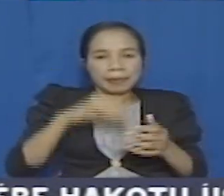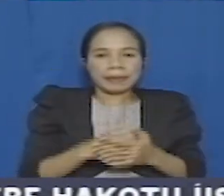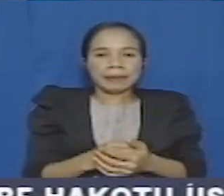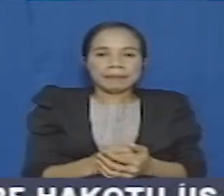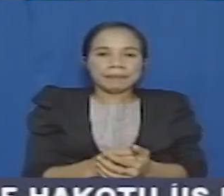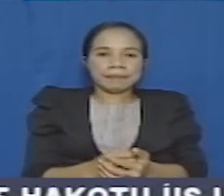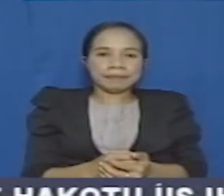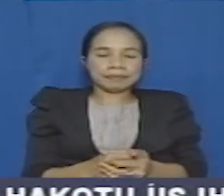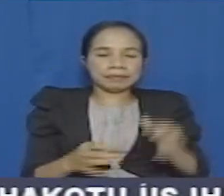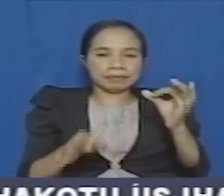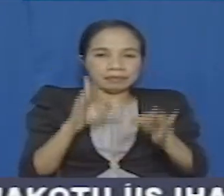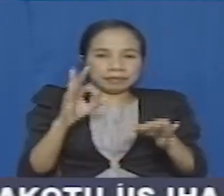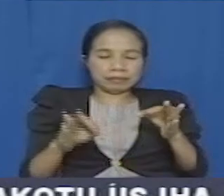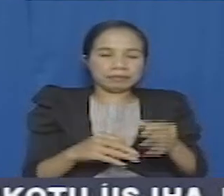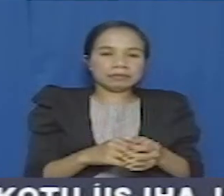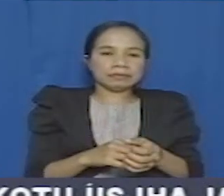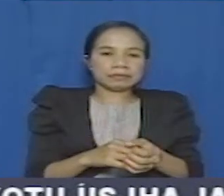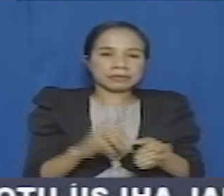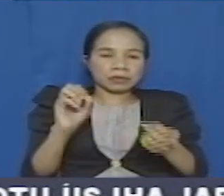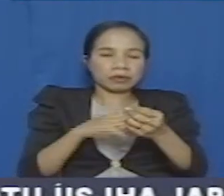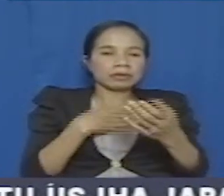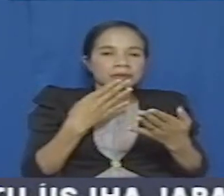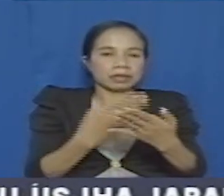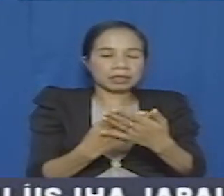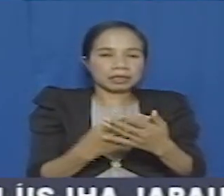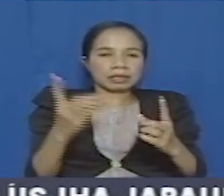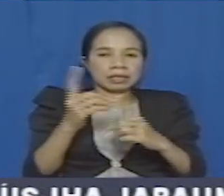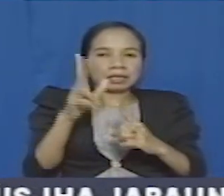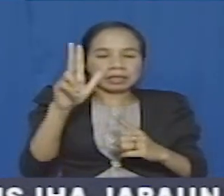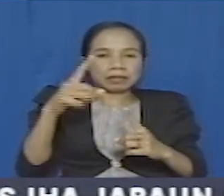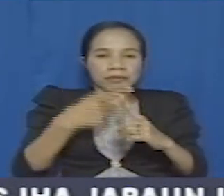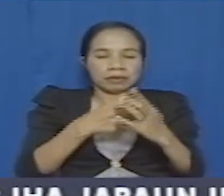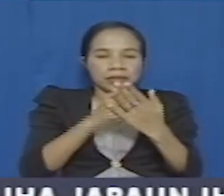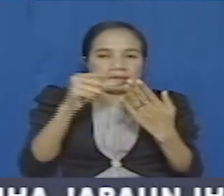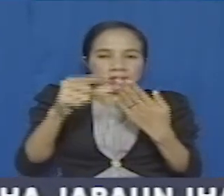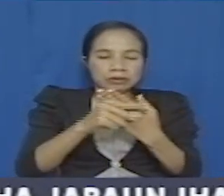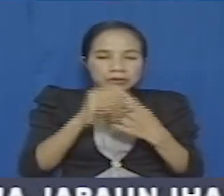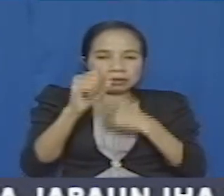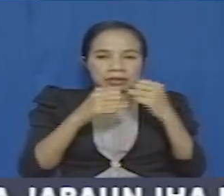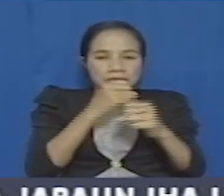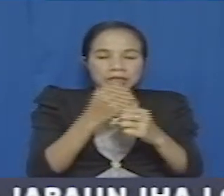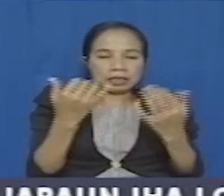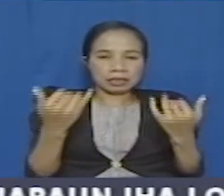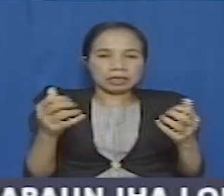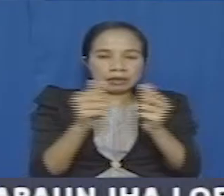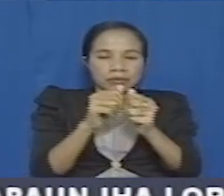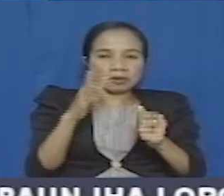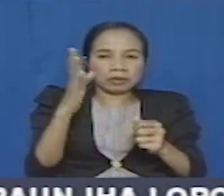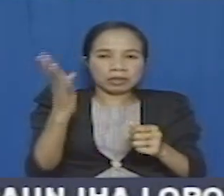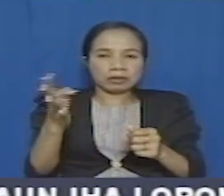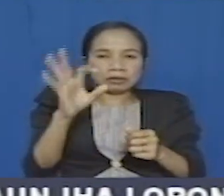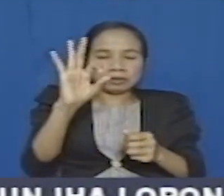sintomas. Entretanto, caso recuperado ihe loron tolu fulang agosto tinang ne, hamutuk hat nulo resin